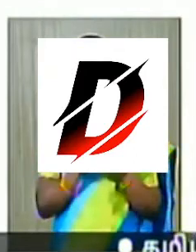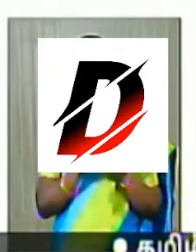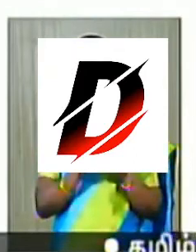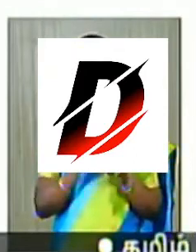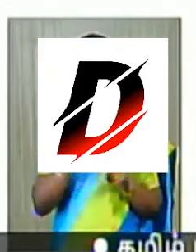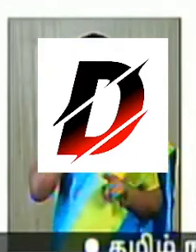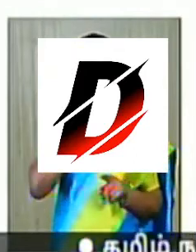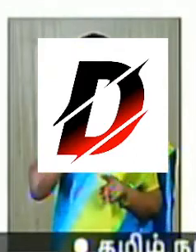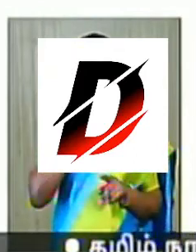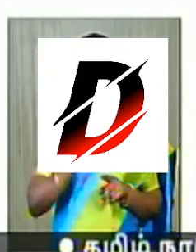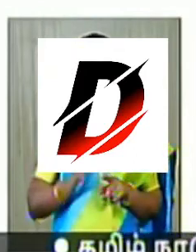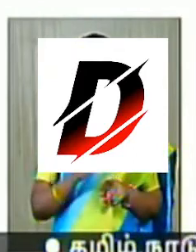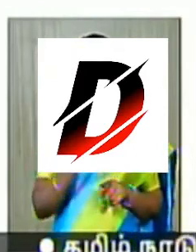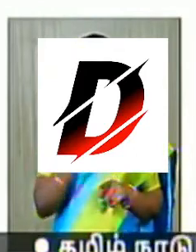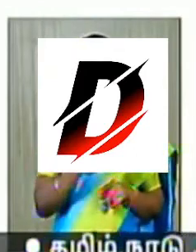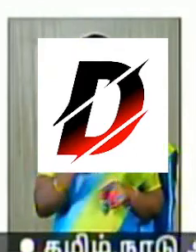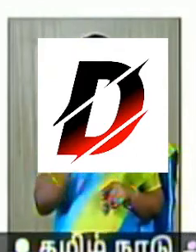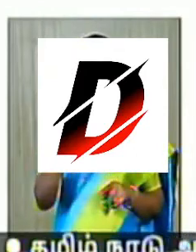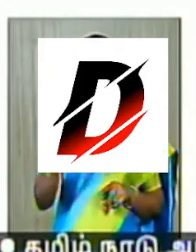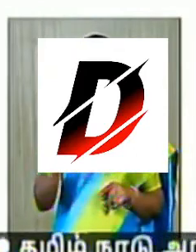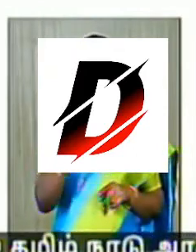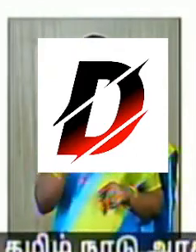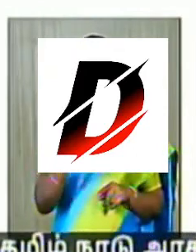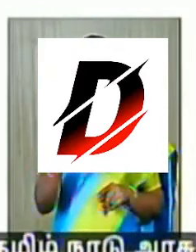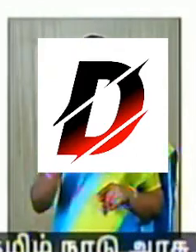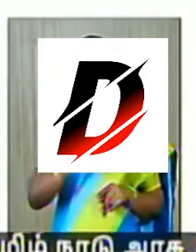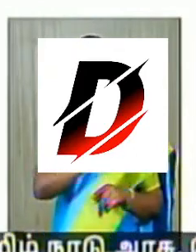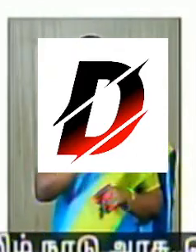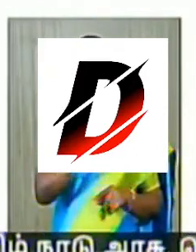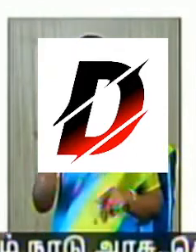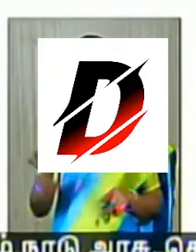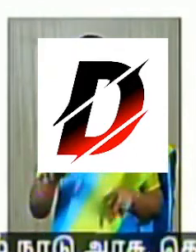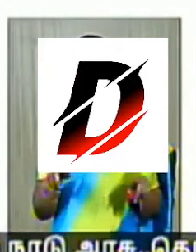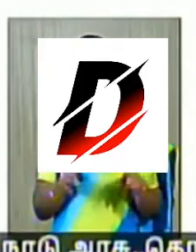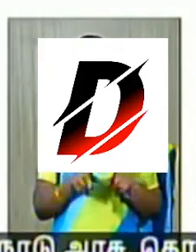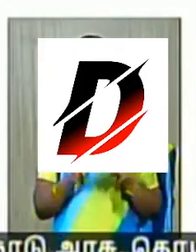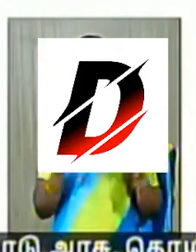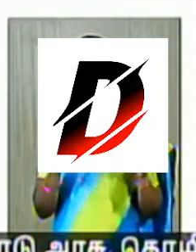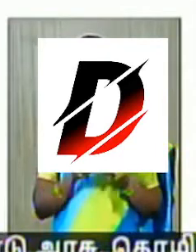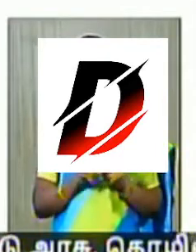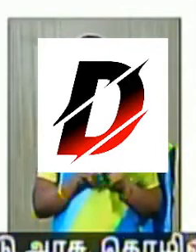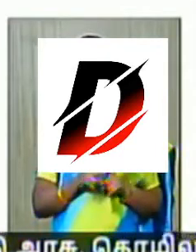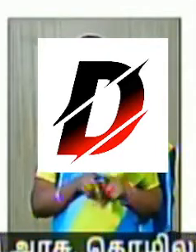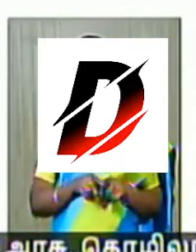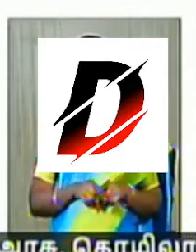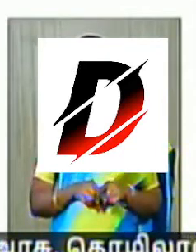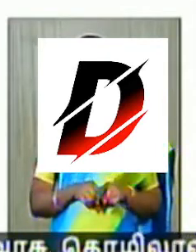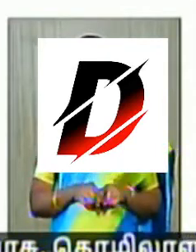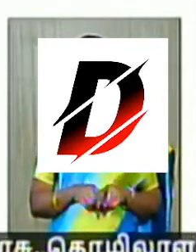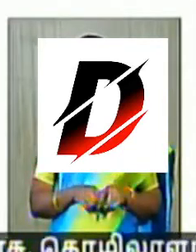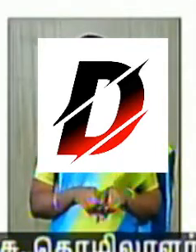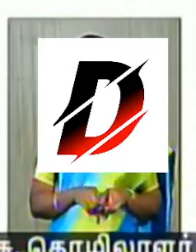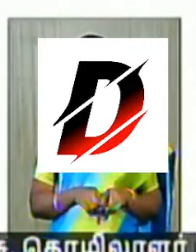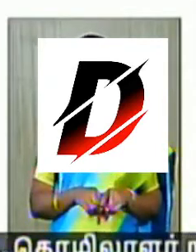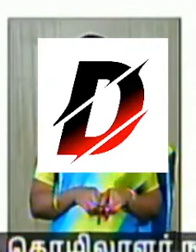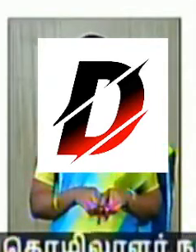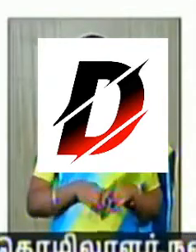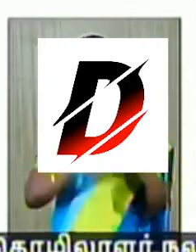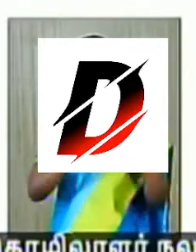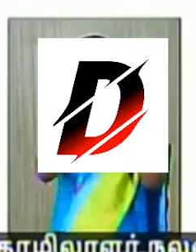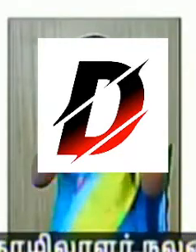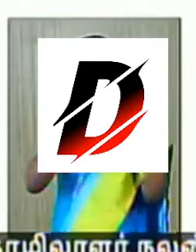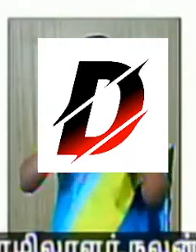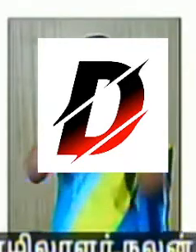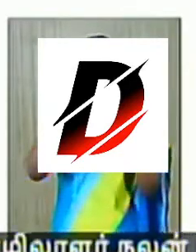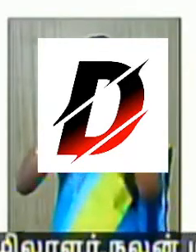எழுந்து கொண்டிருக்கும். அதுதானே ஏற்கனவே இந்த கணக்கில் நம்ம பண்ணியிருக்கோம். அதையே இதை பின்பற்ற வேண்டியதுதான். இப்போ மைனஸ் ஆறு போட்டாச்சா? இப்போ இதை